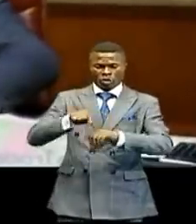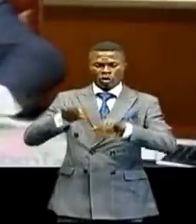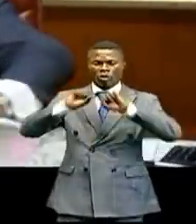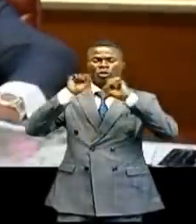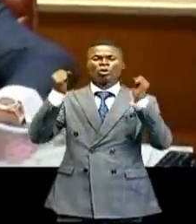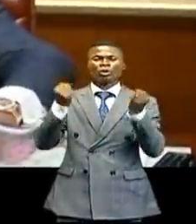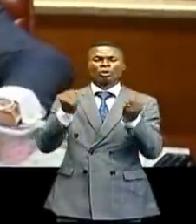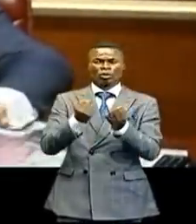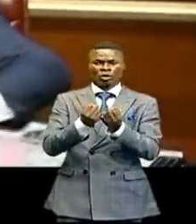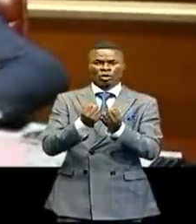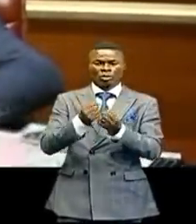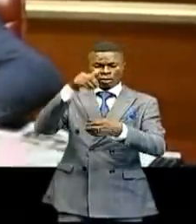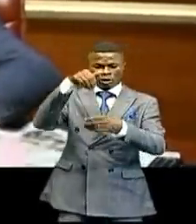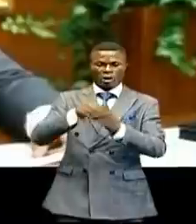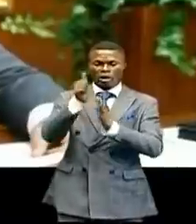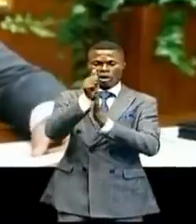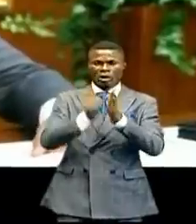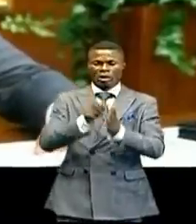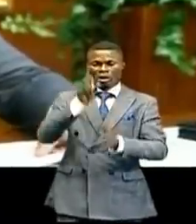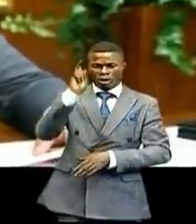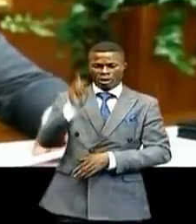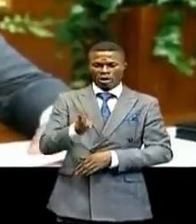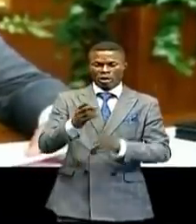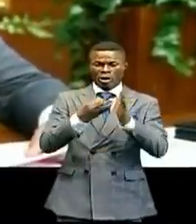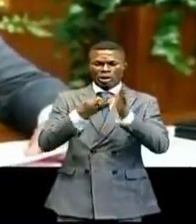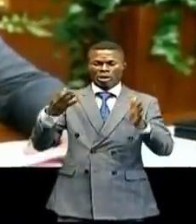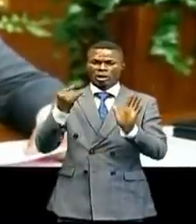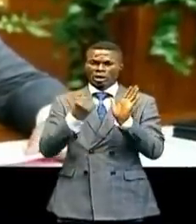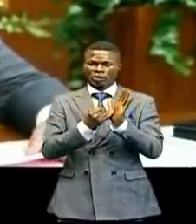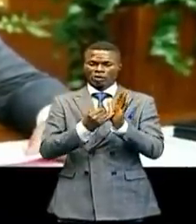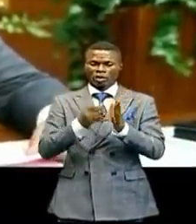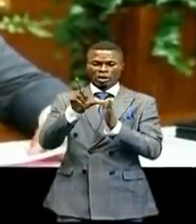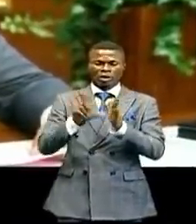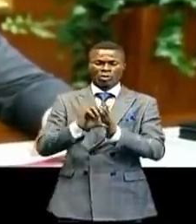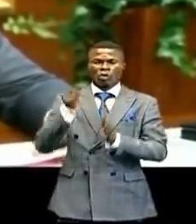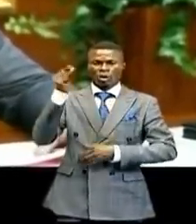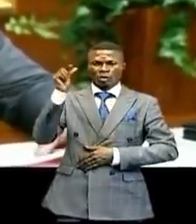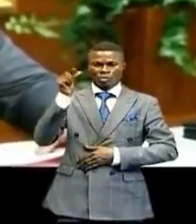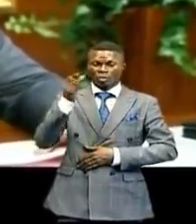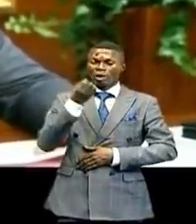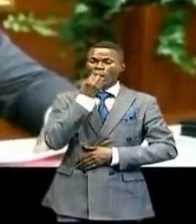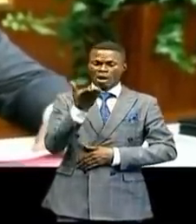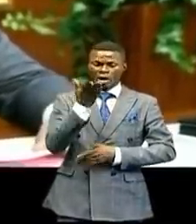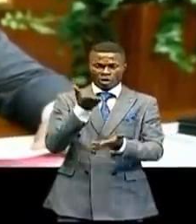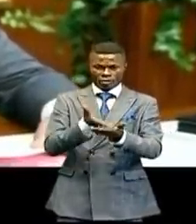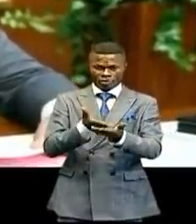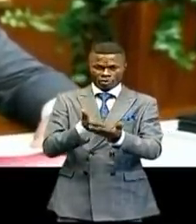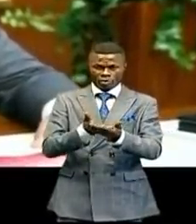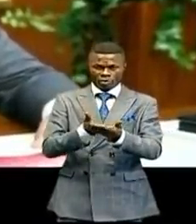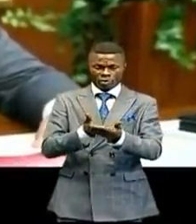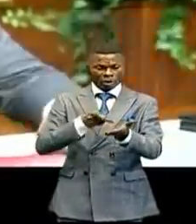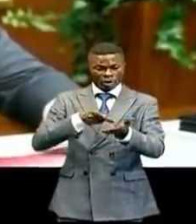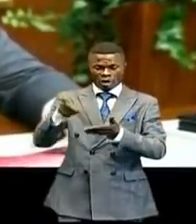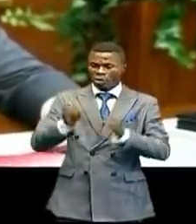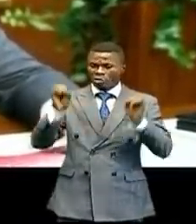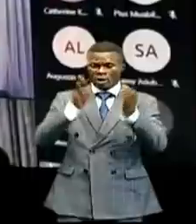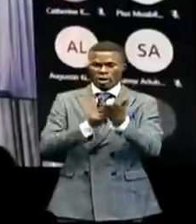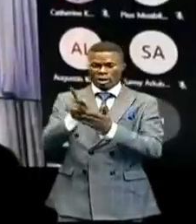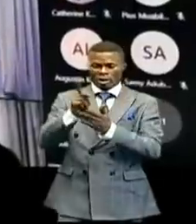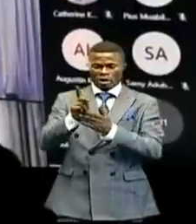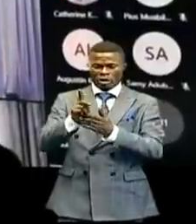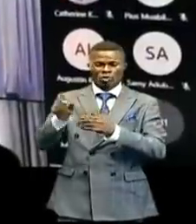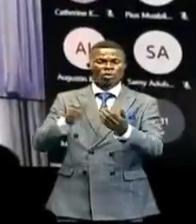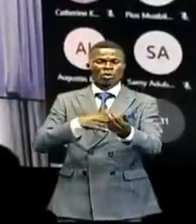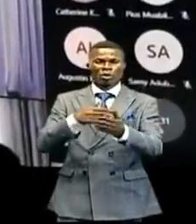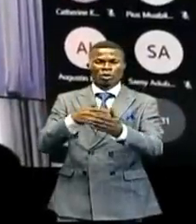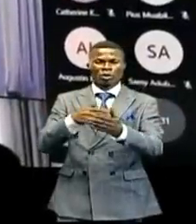sociales contenues dans l'article 286 du Code minier. C'est le cas notamment du non-paiement de droits